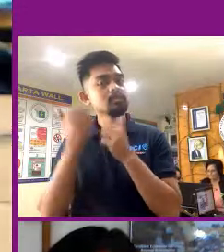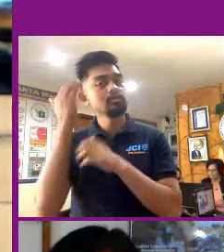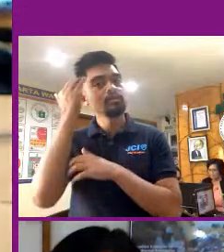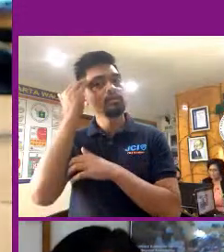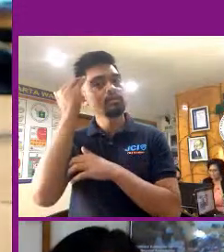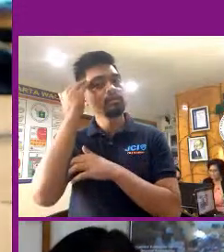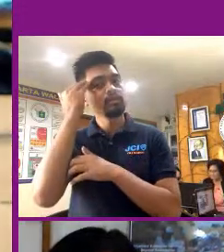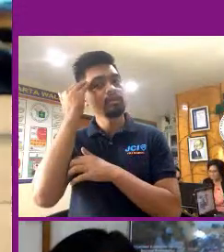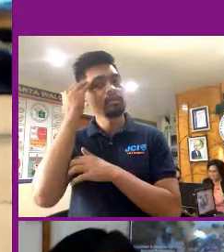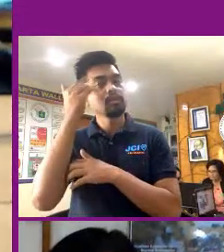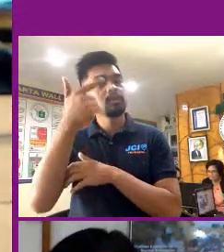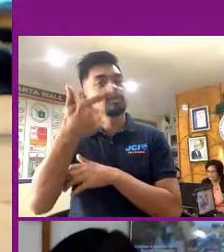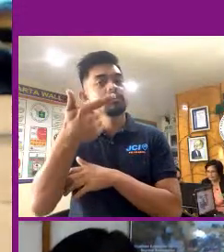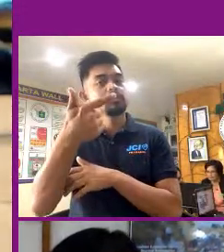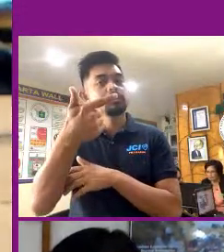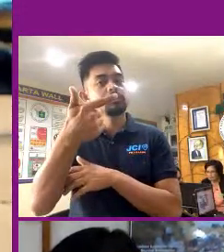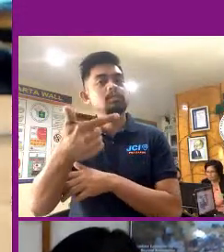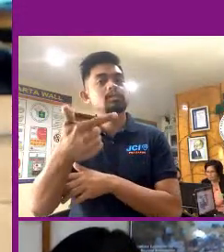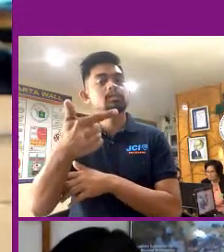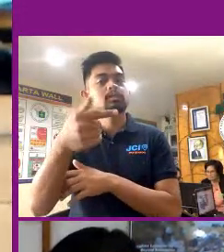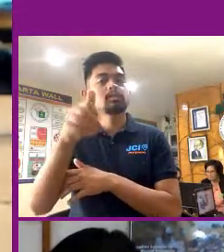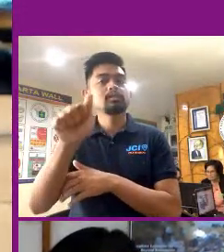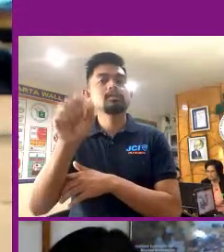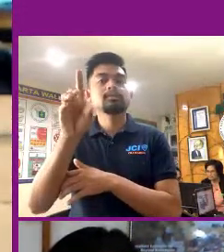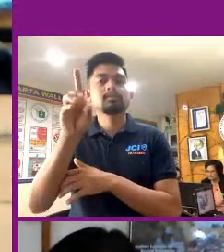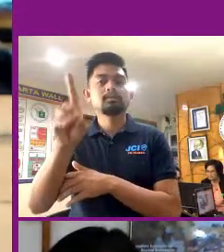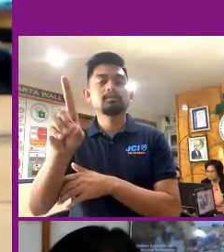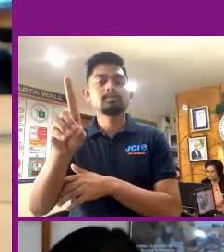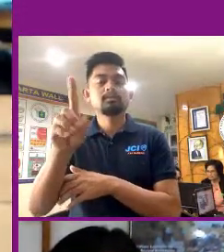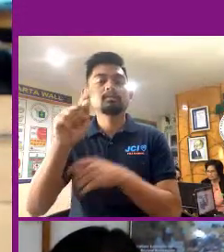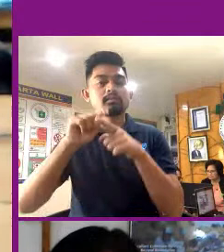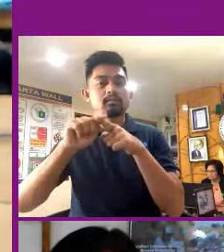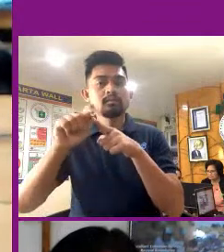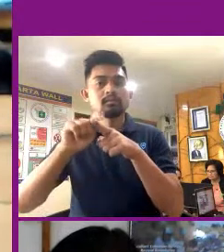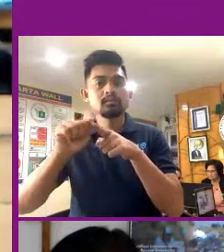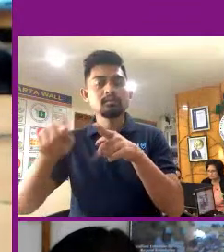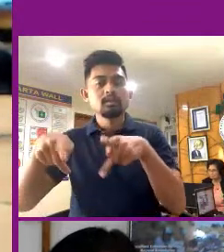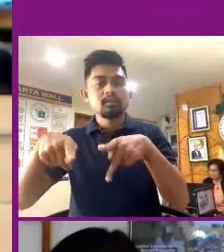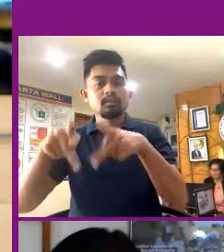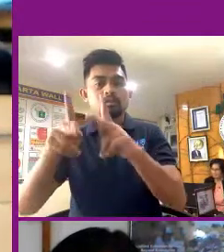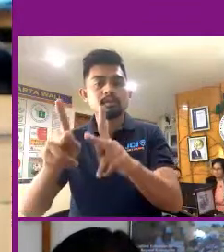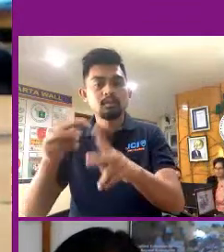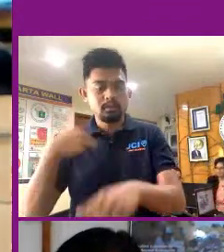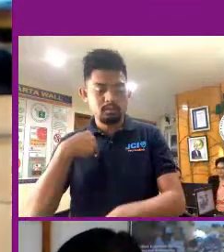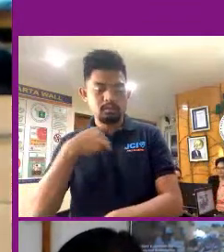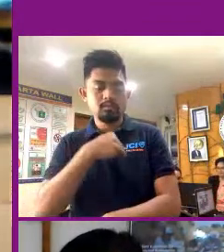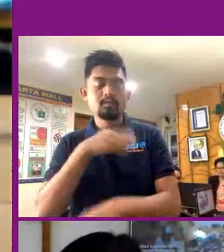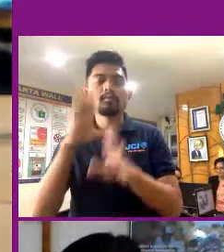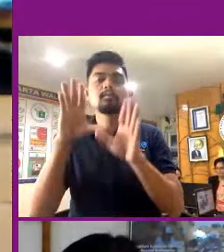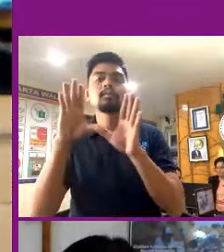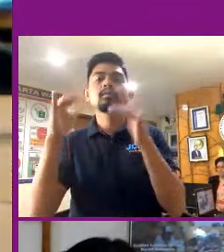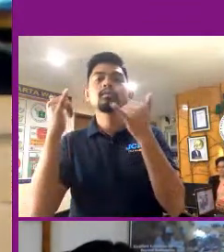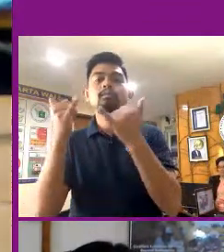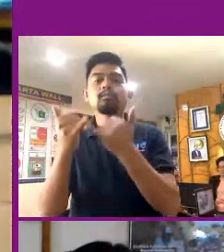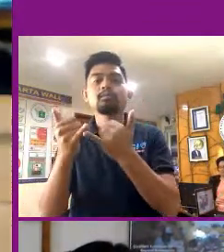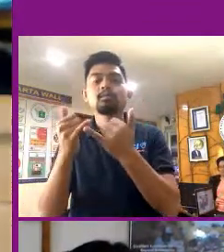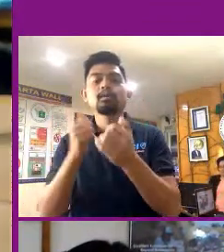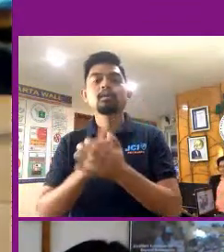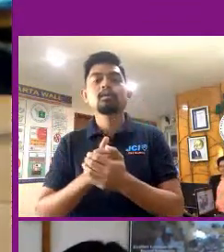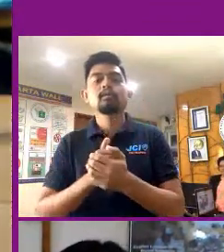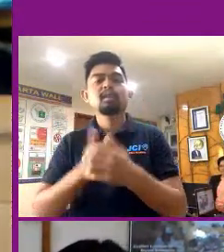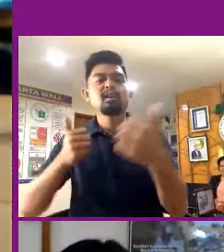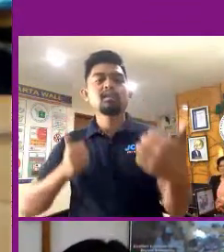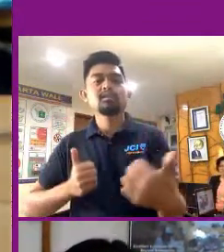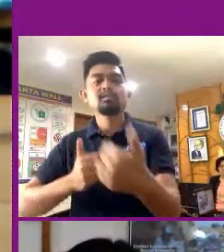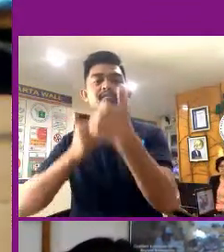God orientation permeates down to individual members of the community? It will be challenging to implement